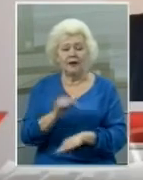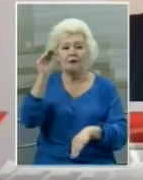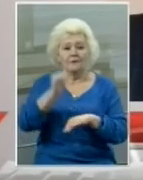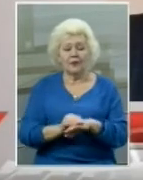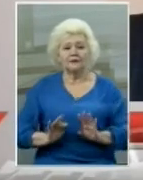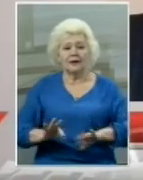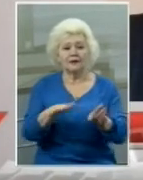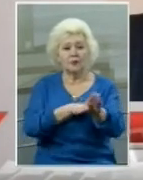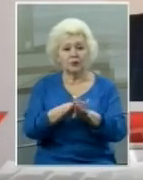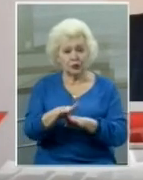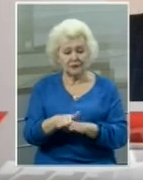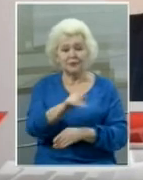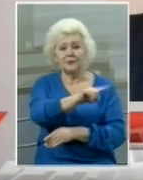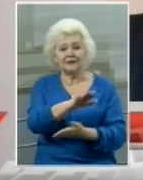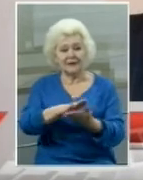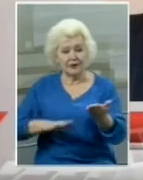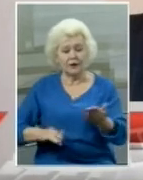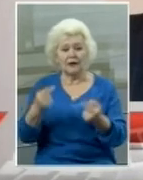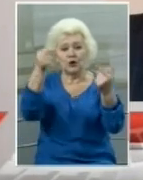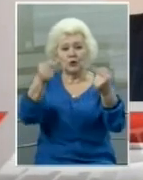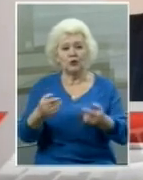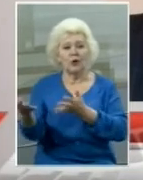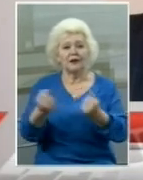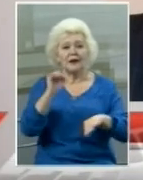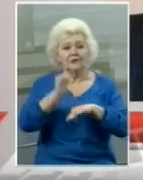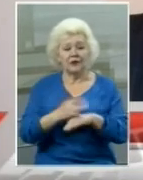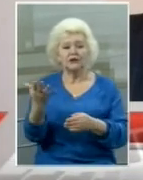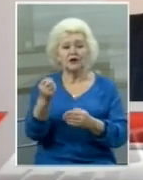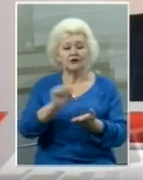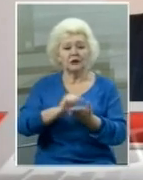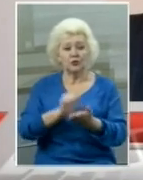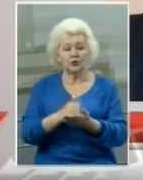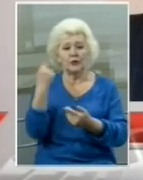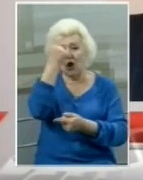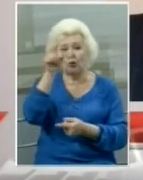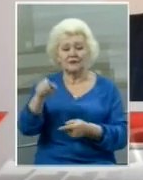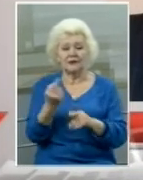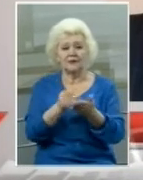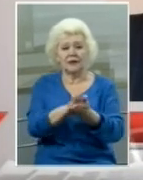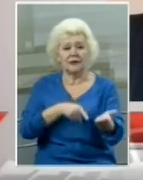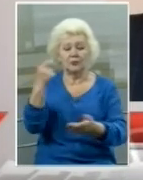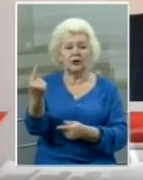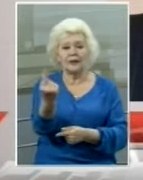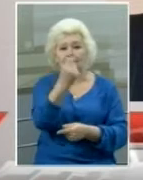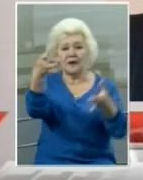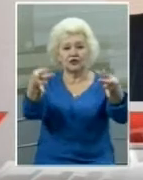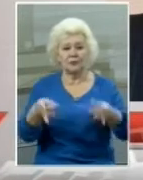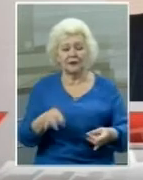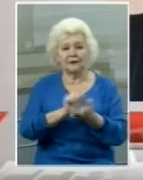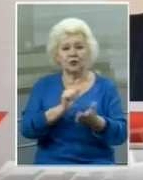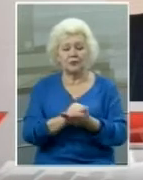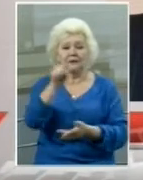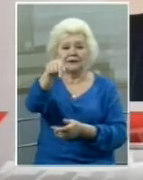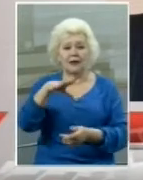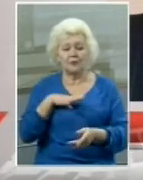Фактично процес триває, тому що отримуємо фактично ще документи від осіб, які подали перший раз пакет документів, але